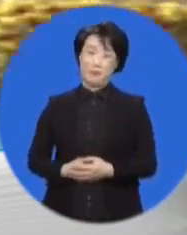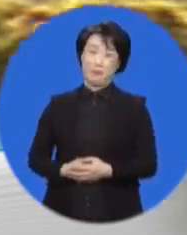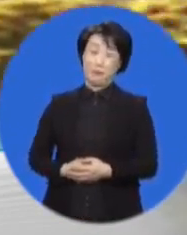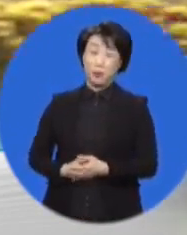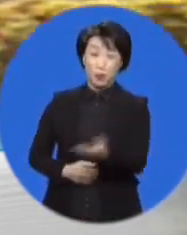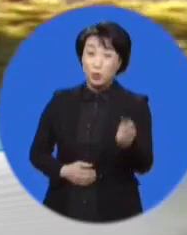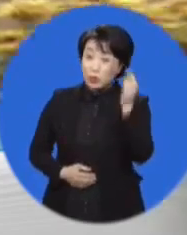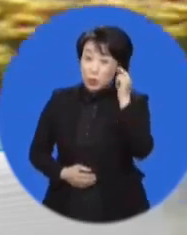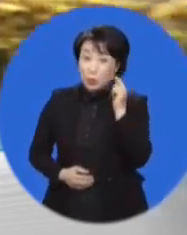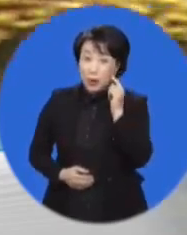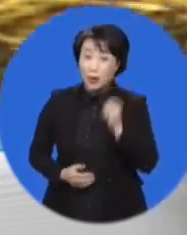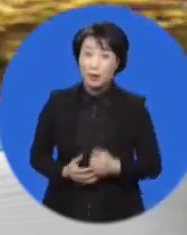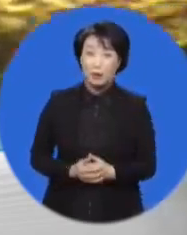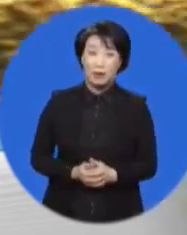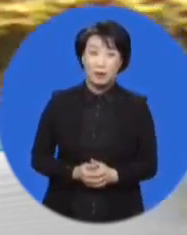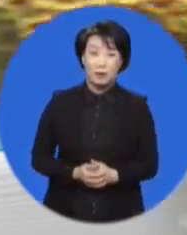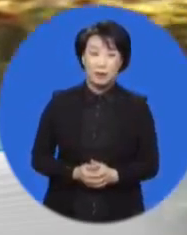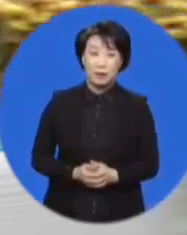생각해 보세요.